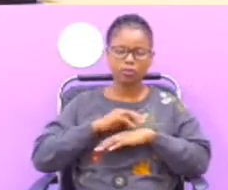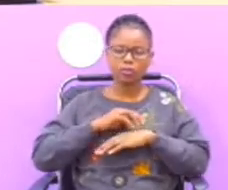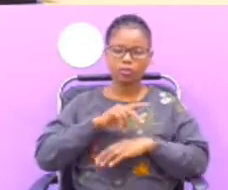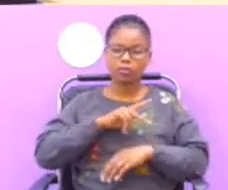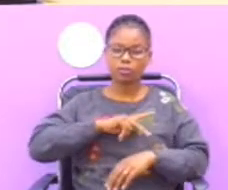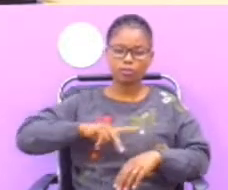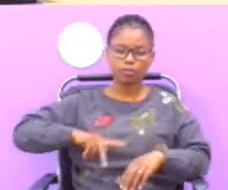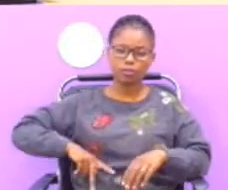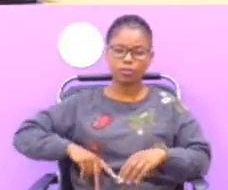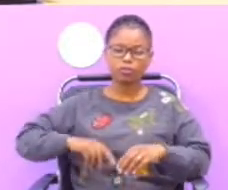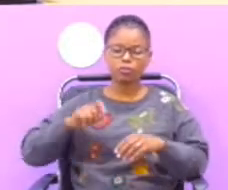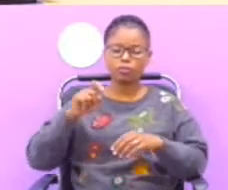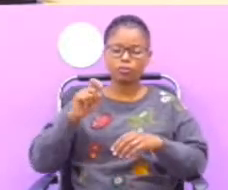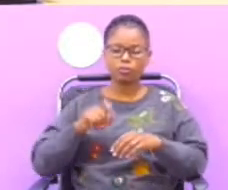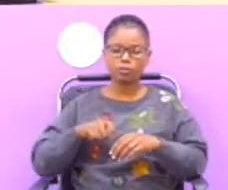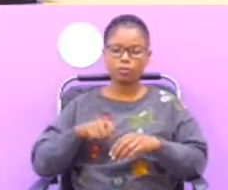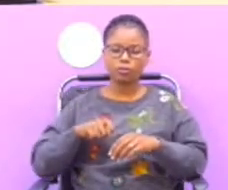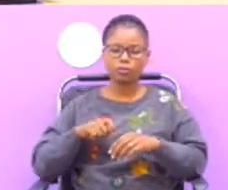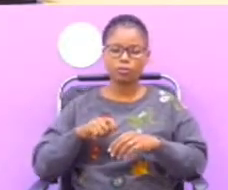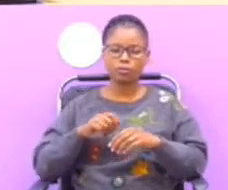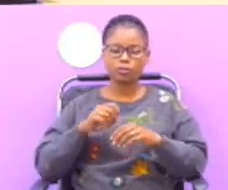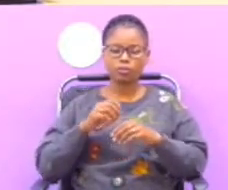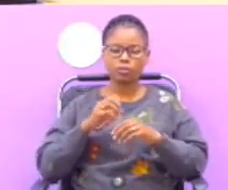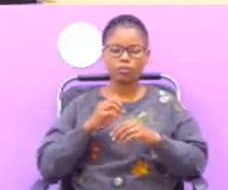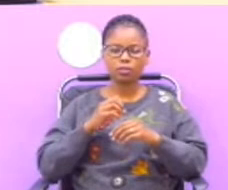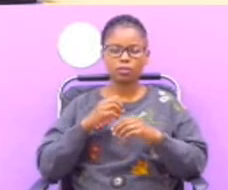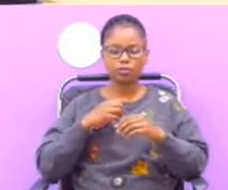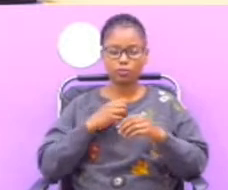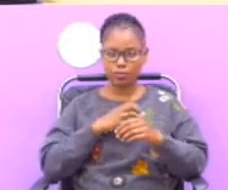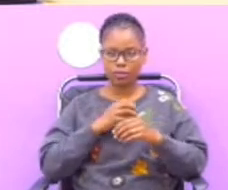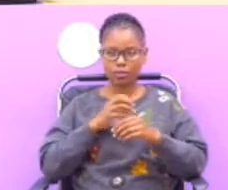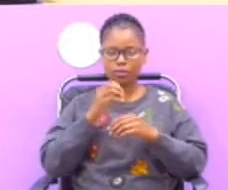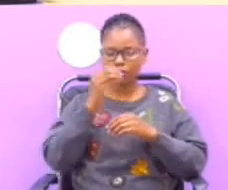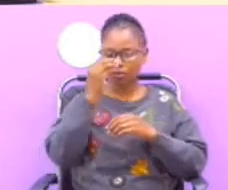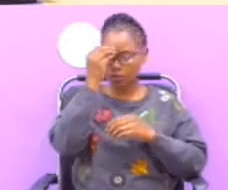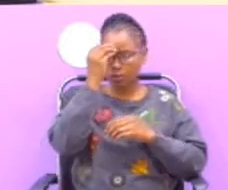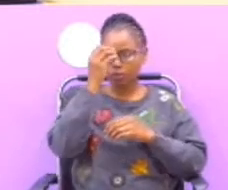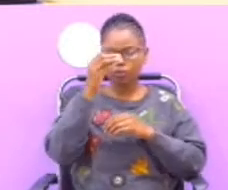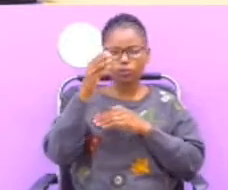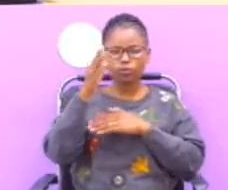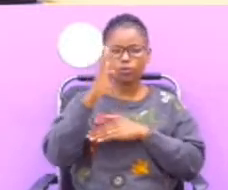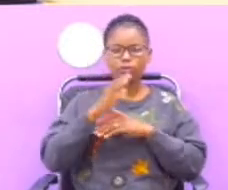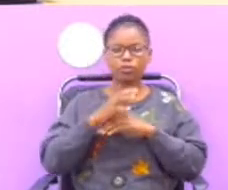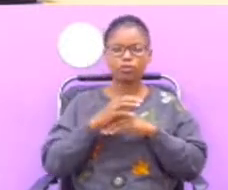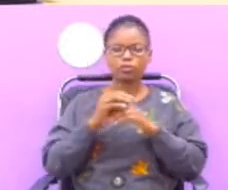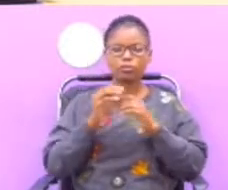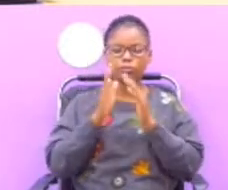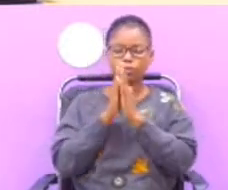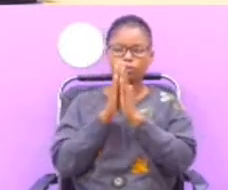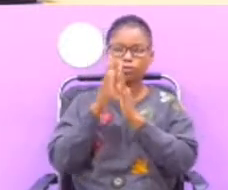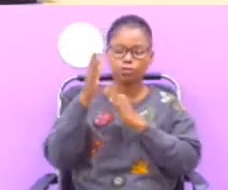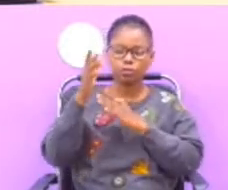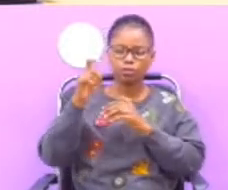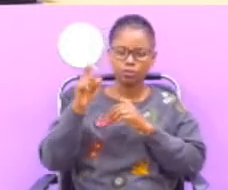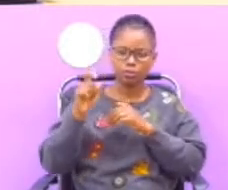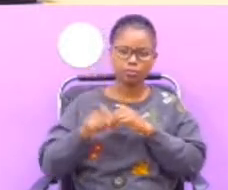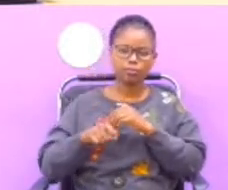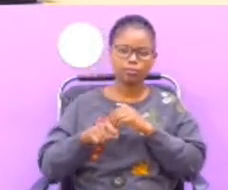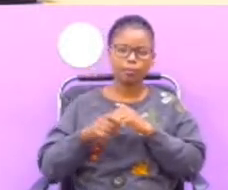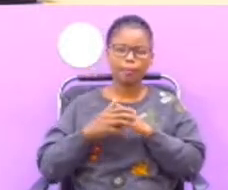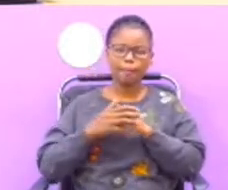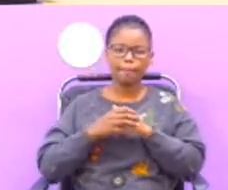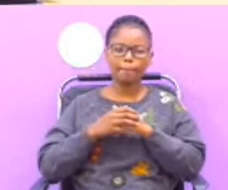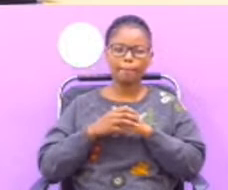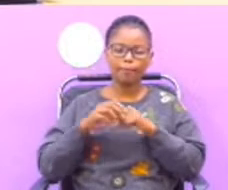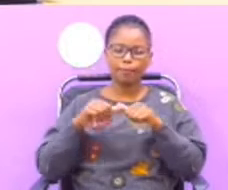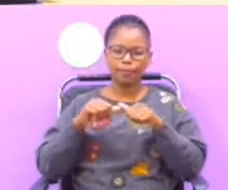marakara ma Ngai tondu na athamaki aria mahatagiriria andu aria mathaga Bwana asifiwe sana no makahatiririo ni kiugo